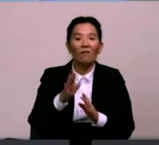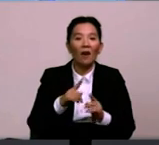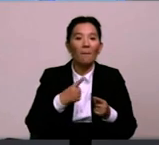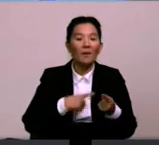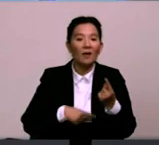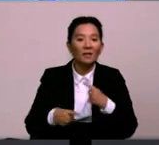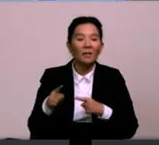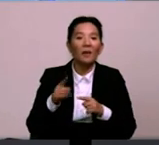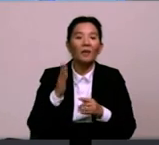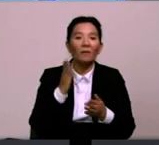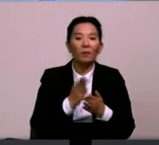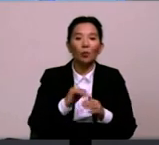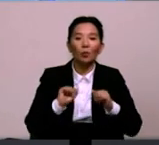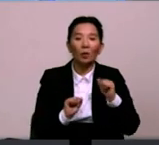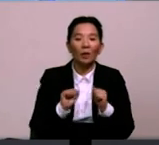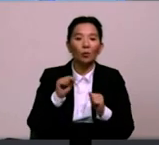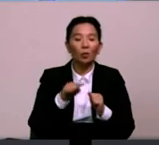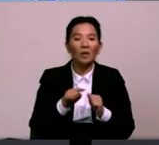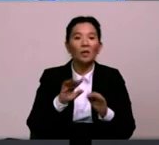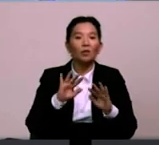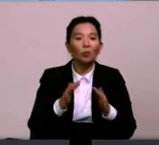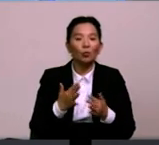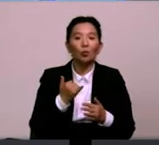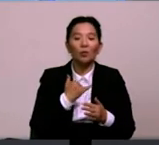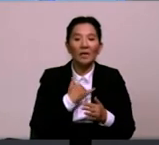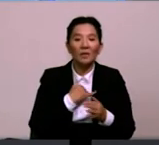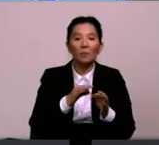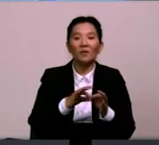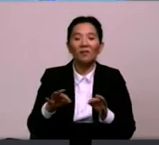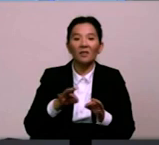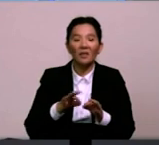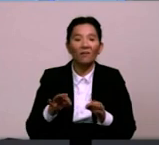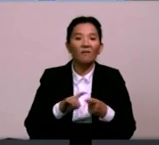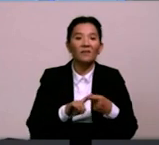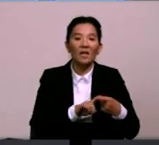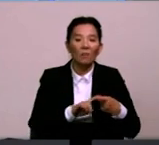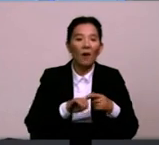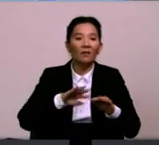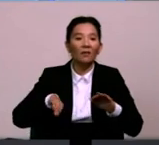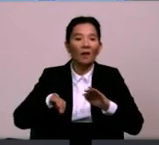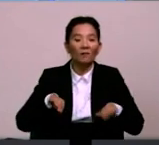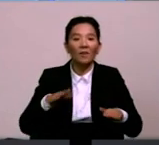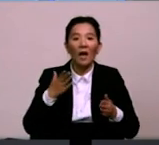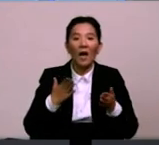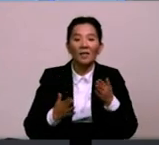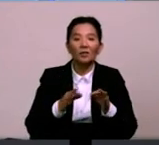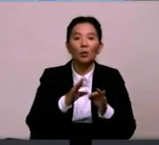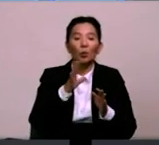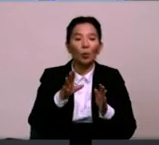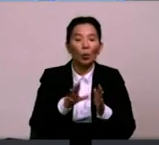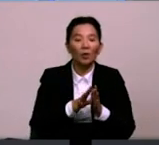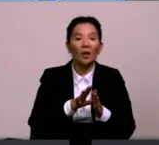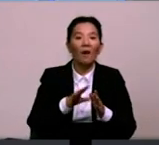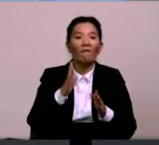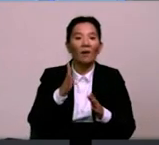направлении друг от друга, то в этом случае у нас проводники взаимно отталкиваются, а если же токи по проводникам текут